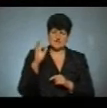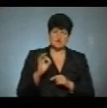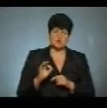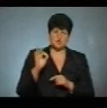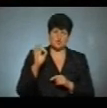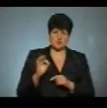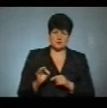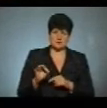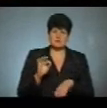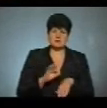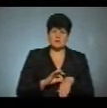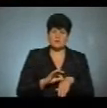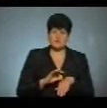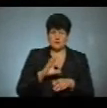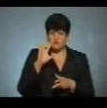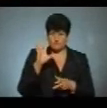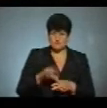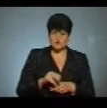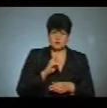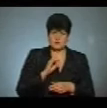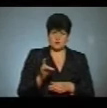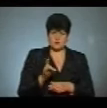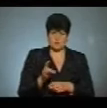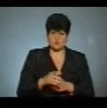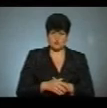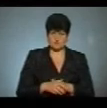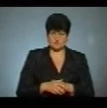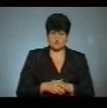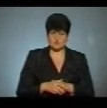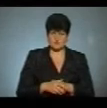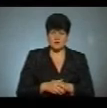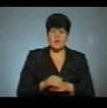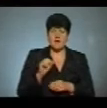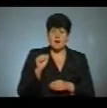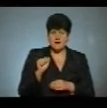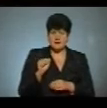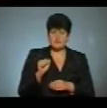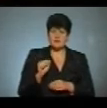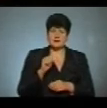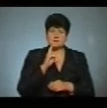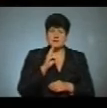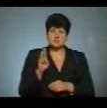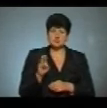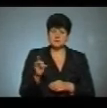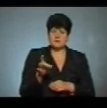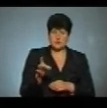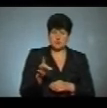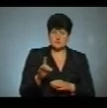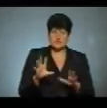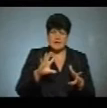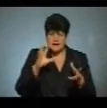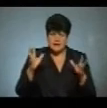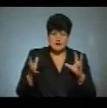54,3% захворюваності від цього Кременецького району. А Кременецький і Шумський райони разом